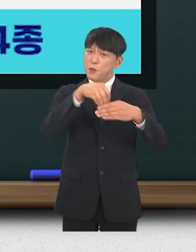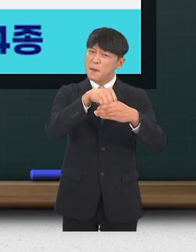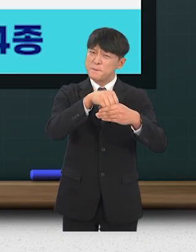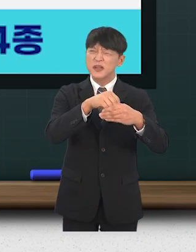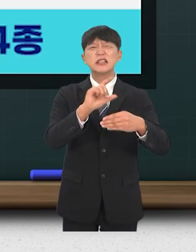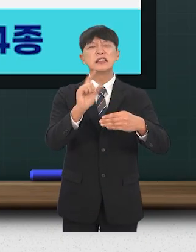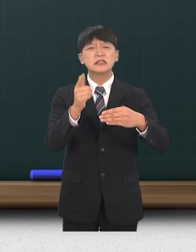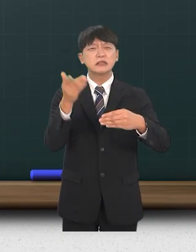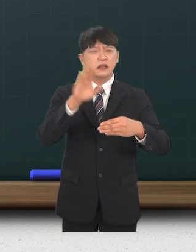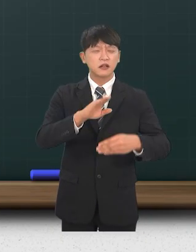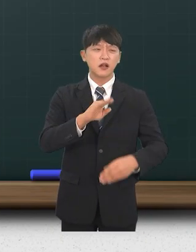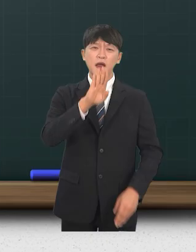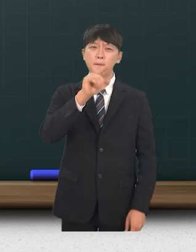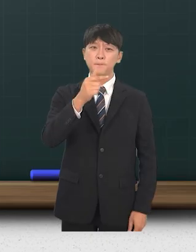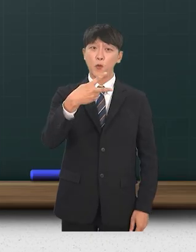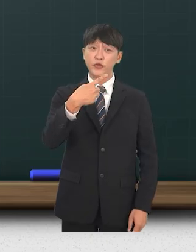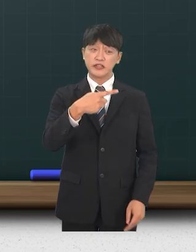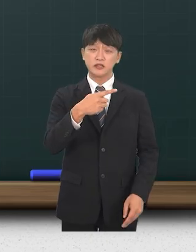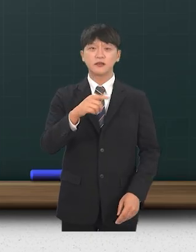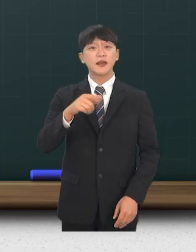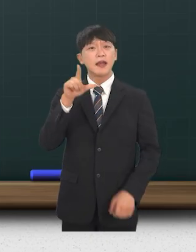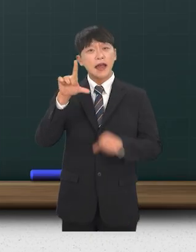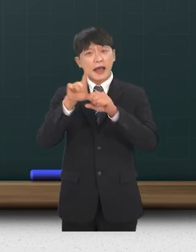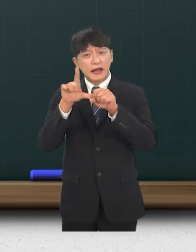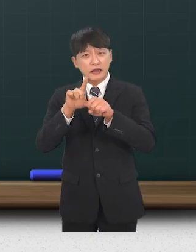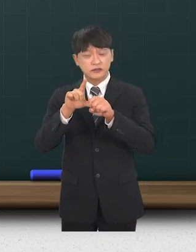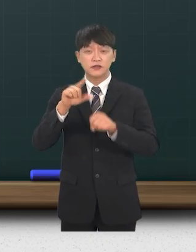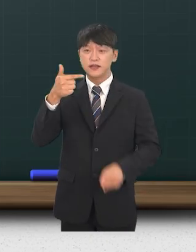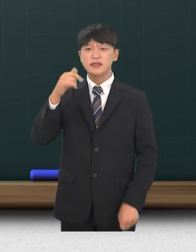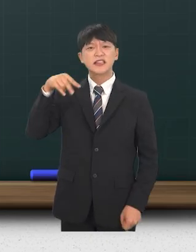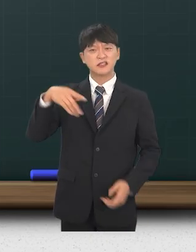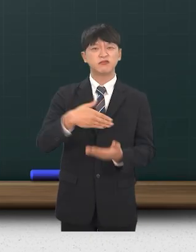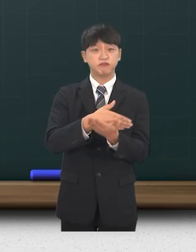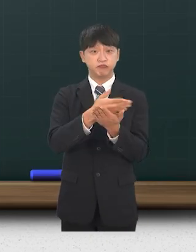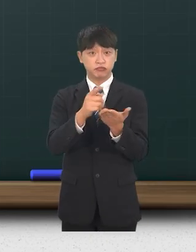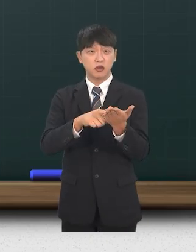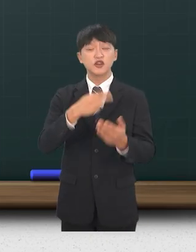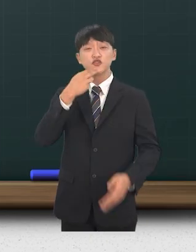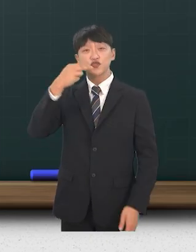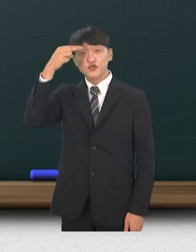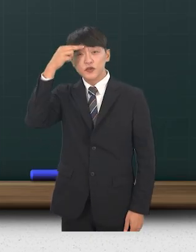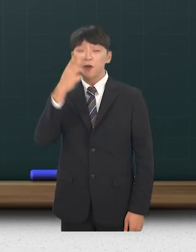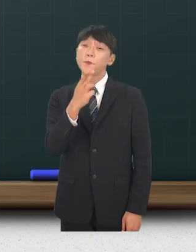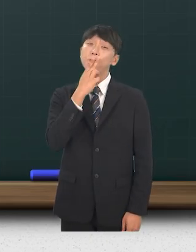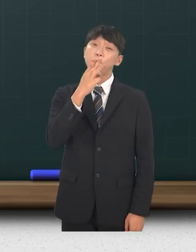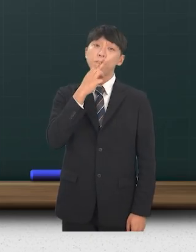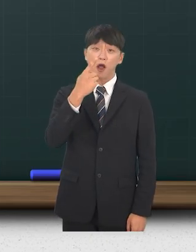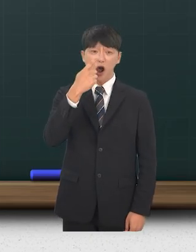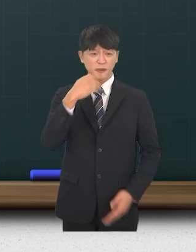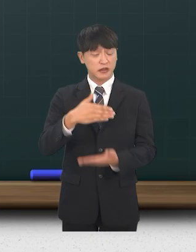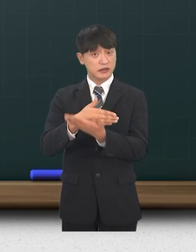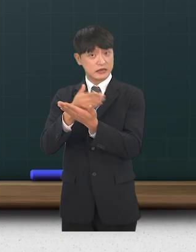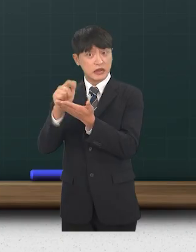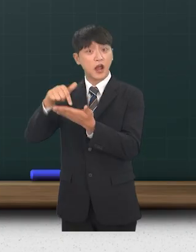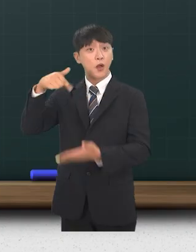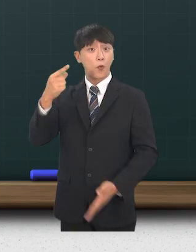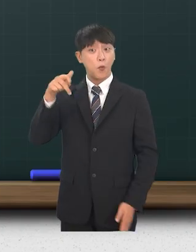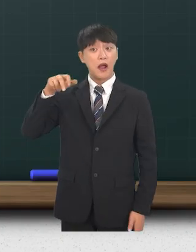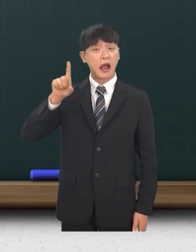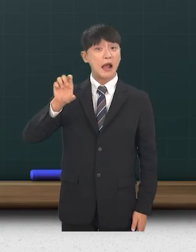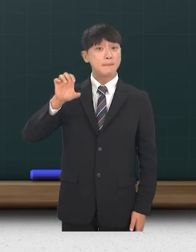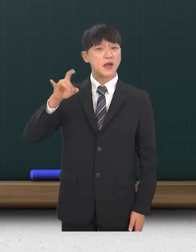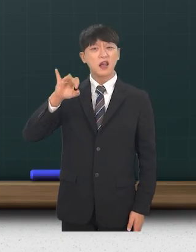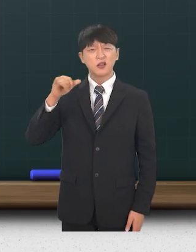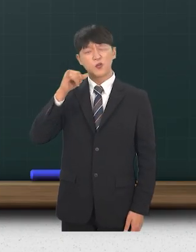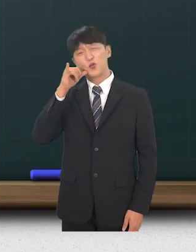것은 아니지만 본드, 부탄가스, 니스 등의 흡입제와 술, 담배, 커피 등 고카페인 음료도